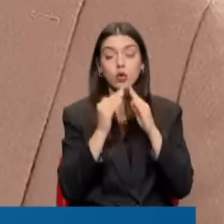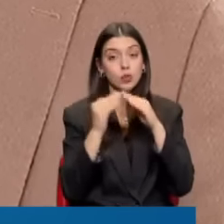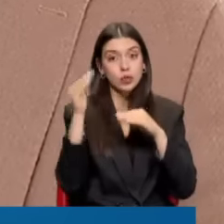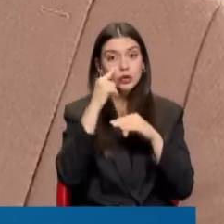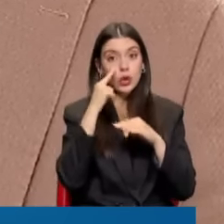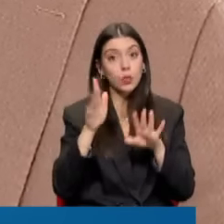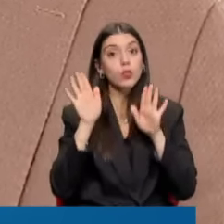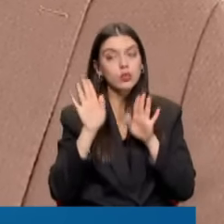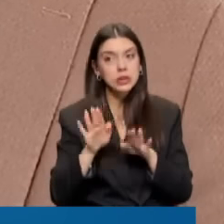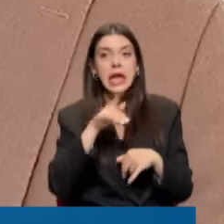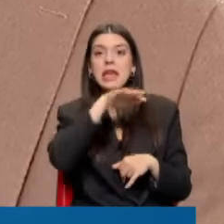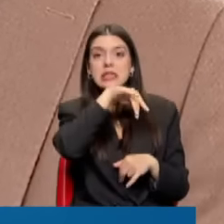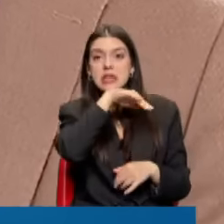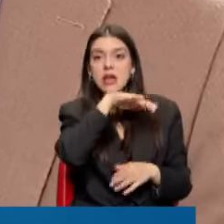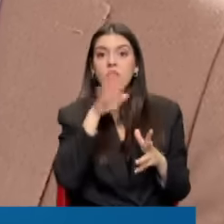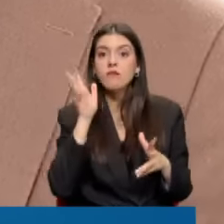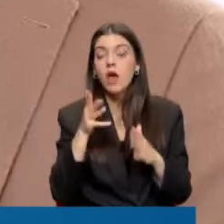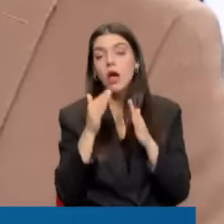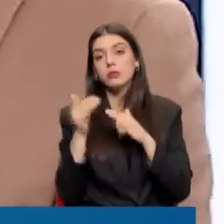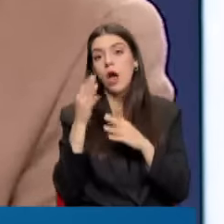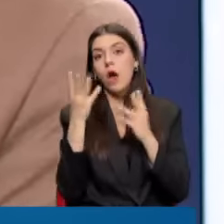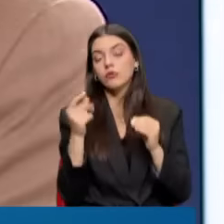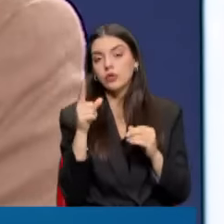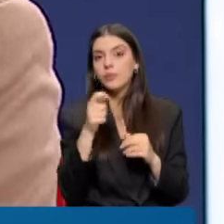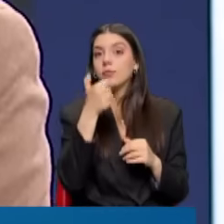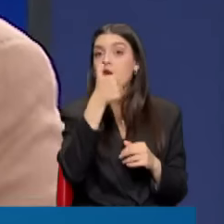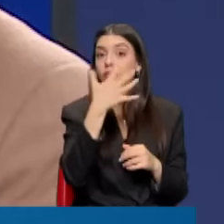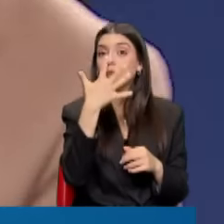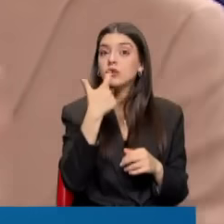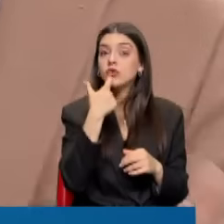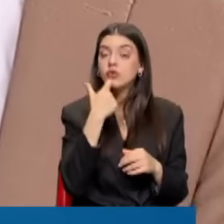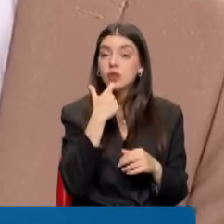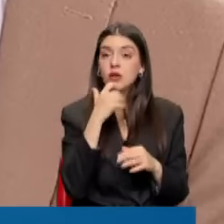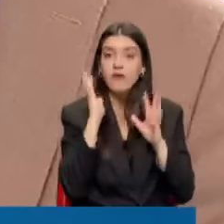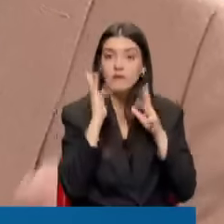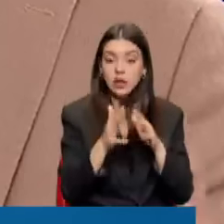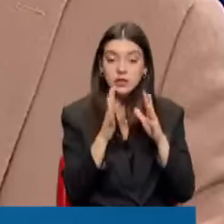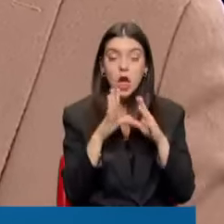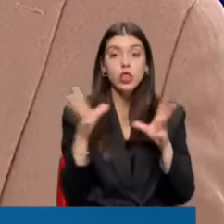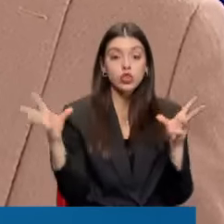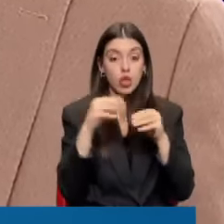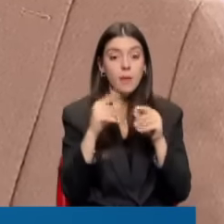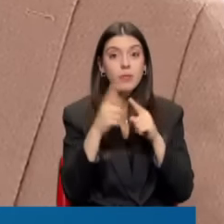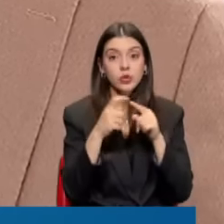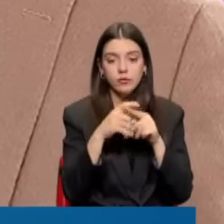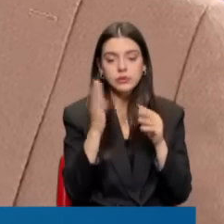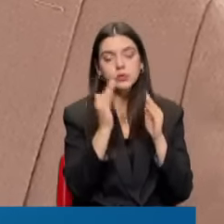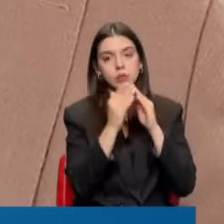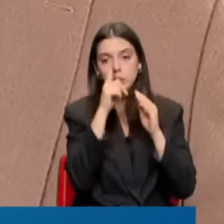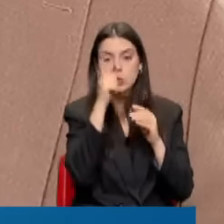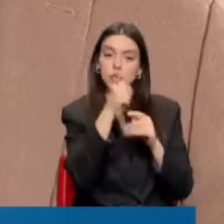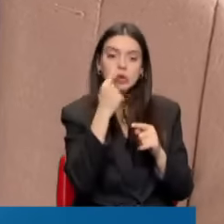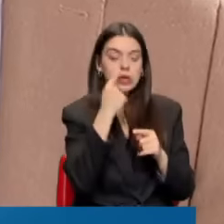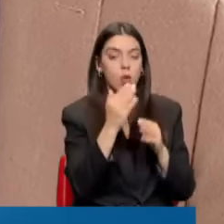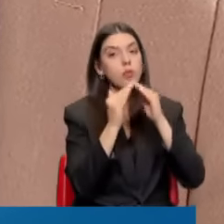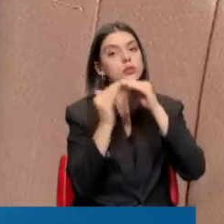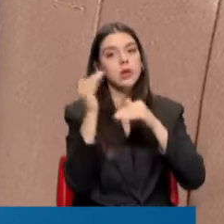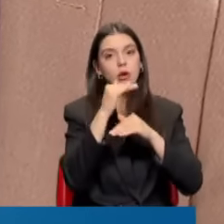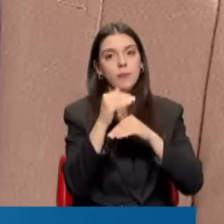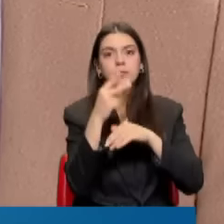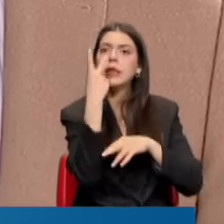yaşlı bağımlılık oranı artıyor yani 65 yaş üstü vatandaşların toplam nüfus içindeki oranı artıyor Mesela örnek vereyim